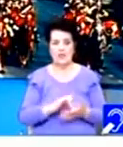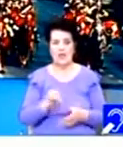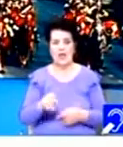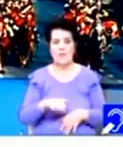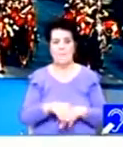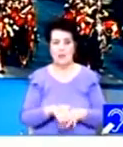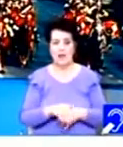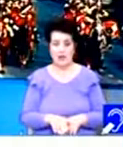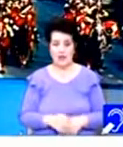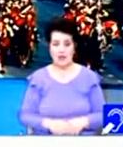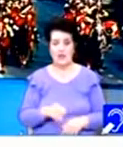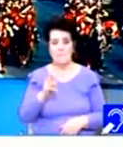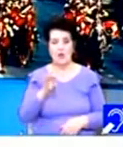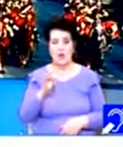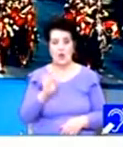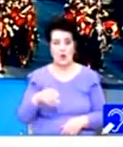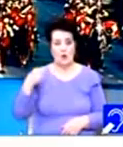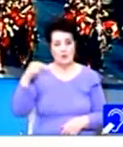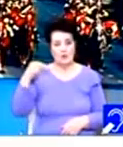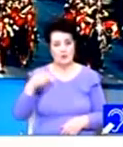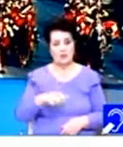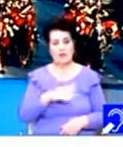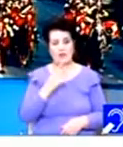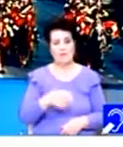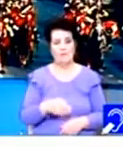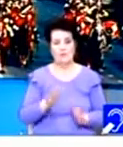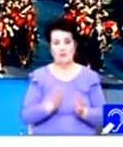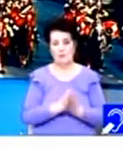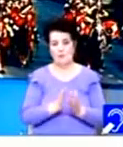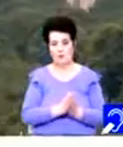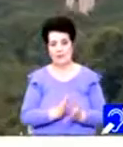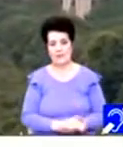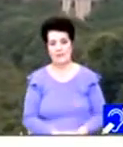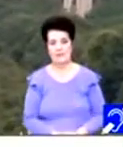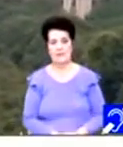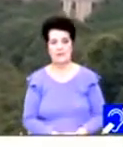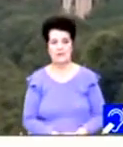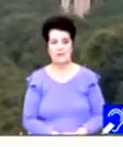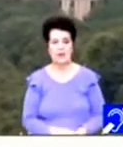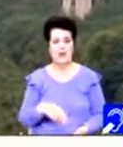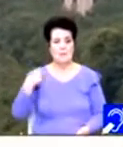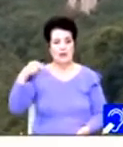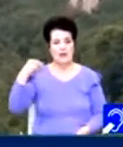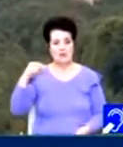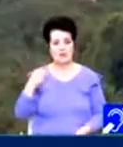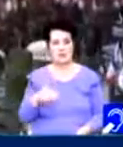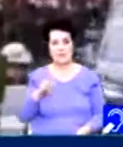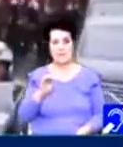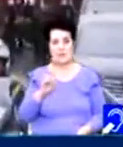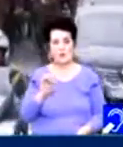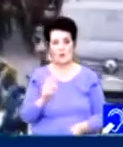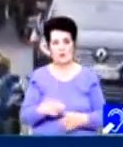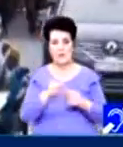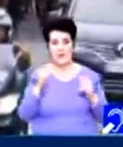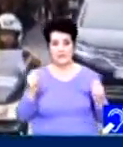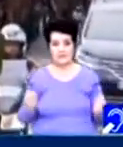paradă. Președintele Macron a fost deopotrivă fluierat și aplaudat. Președintele Emmanuel Macron a deschis